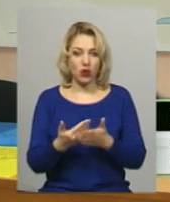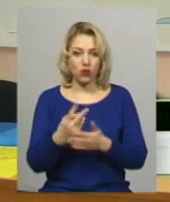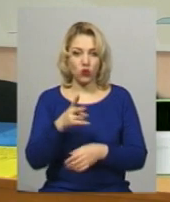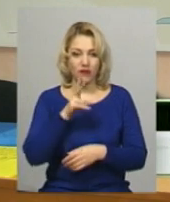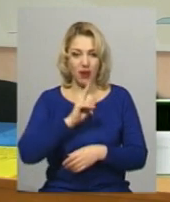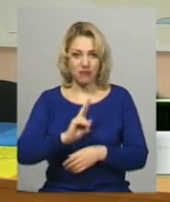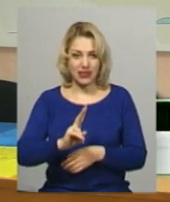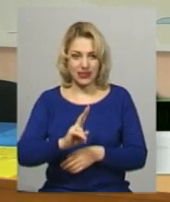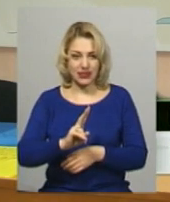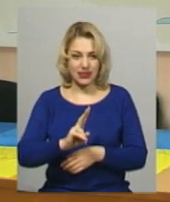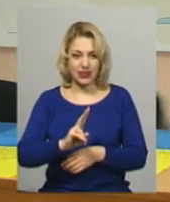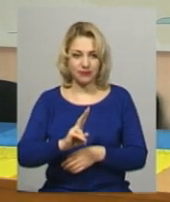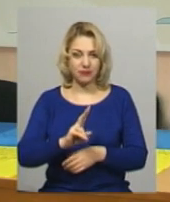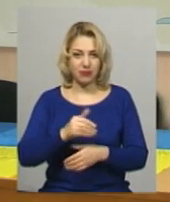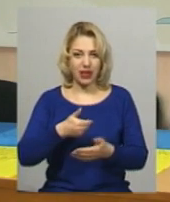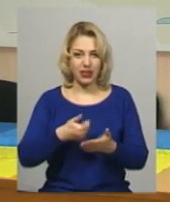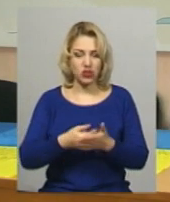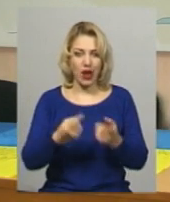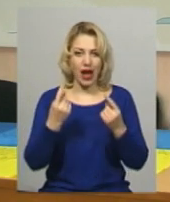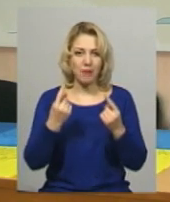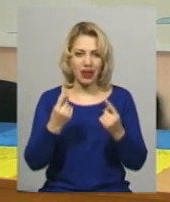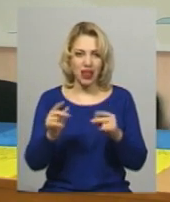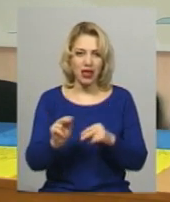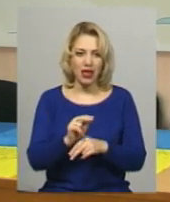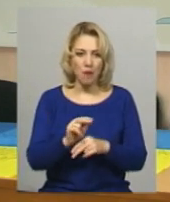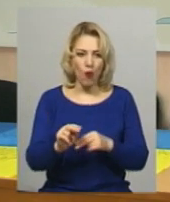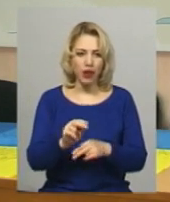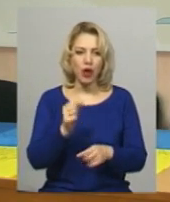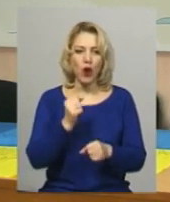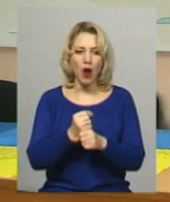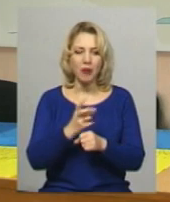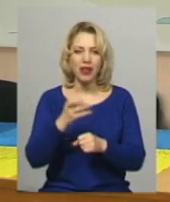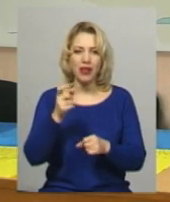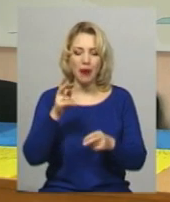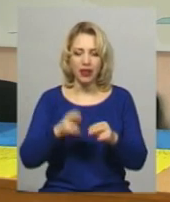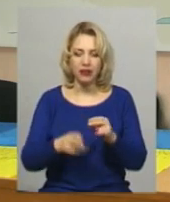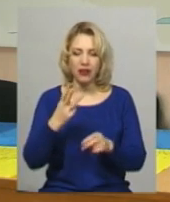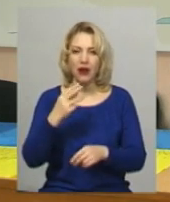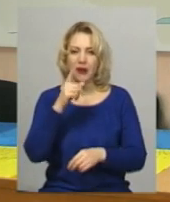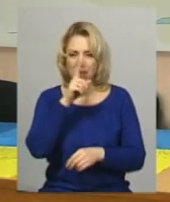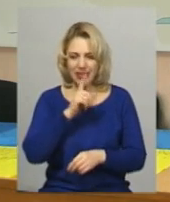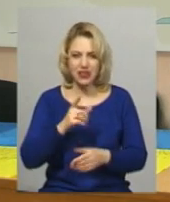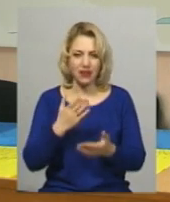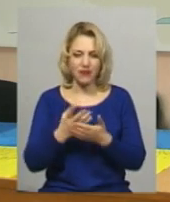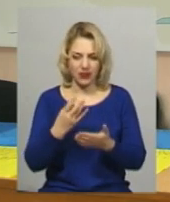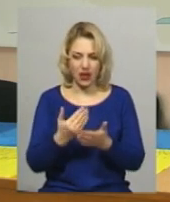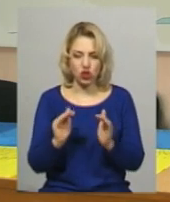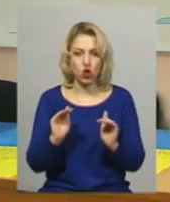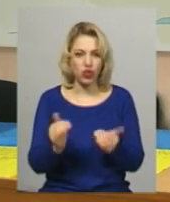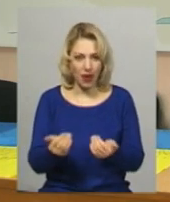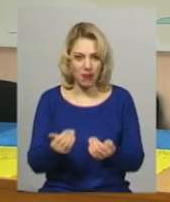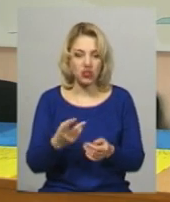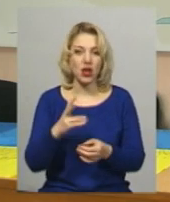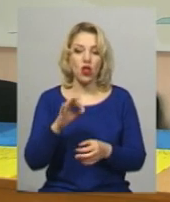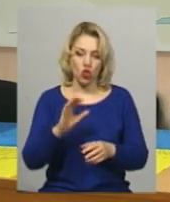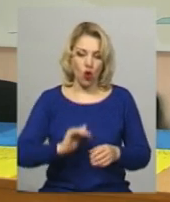2 місяців. Практично капітальні ремонти робляться на протязі 3 місяців, щонайменше. Але